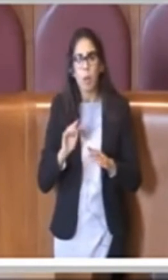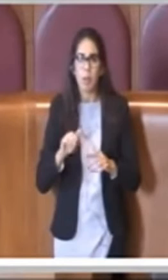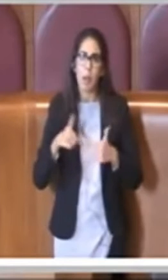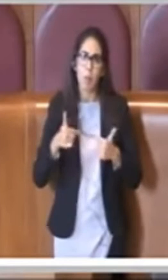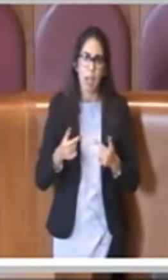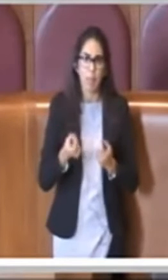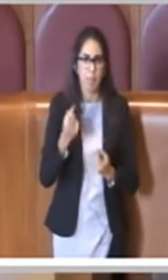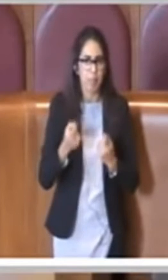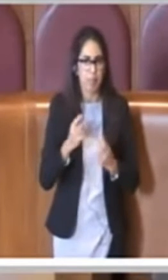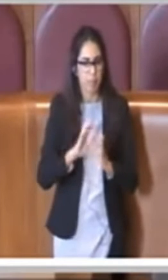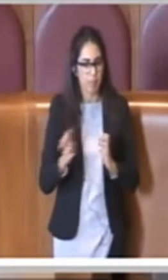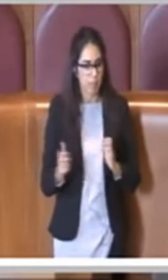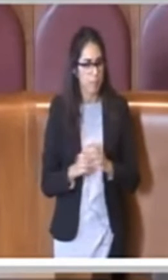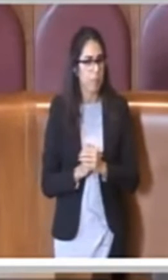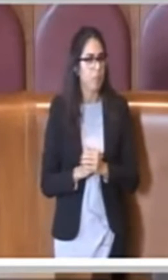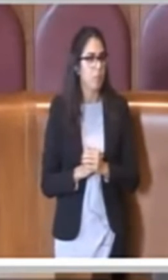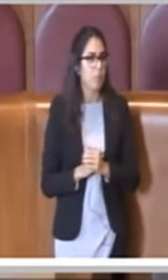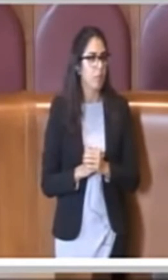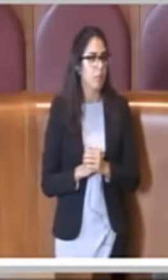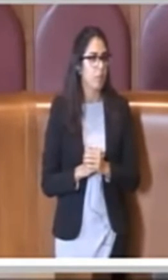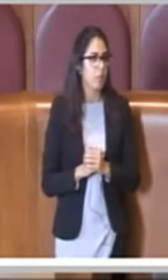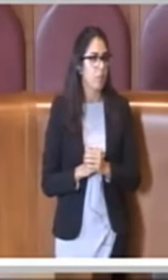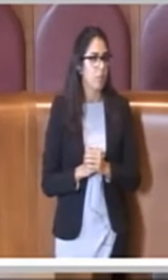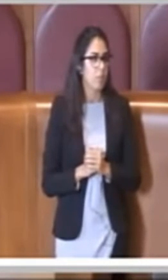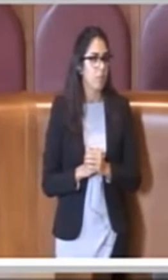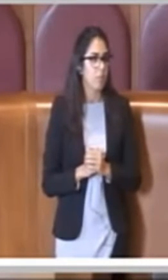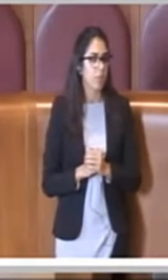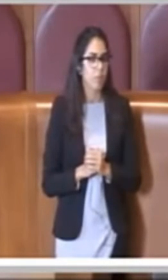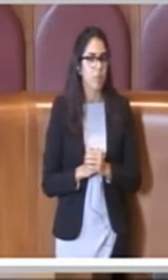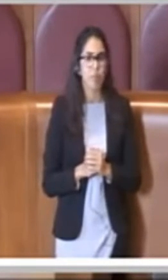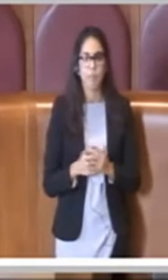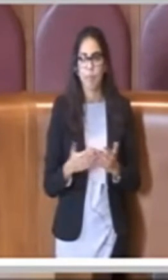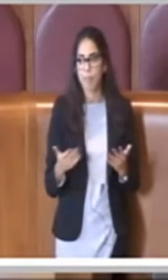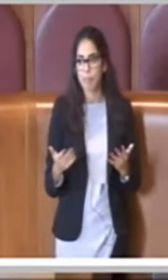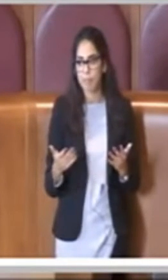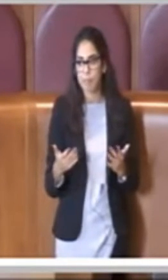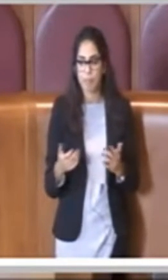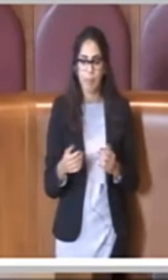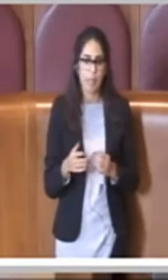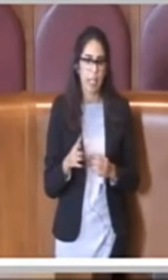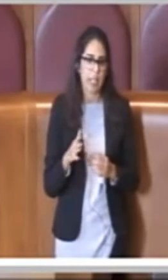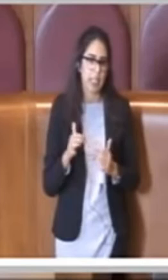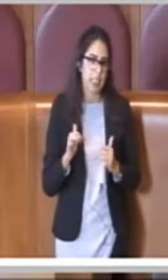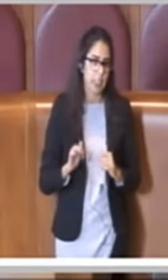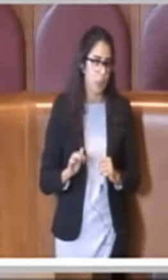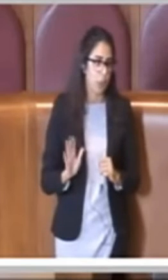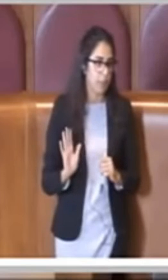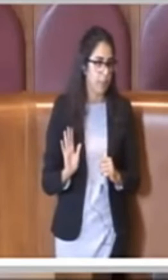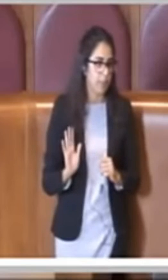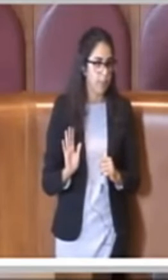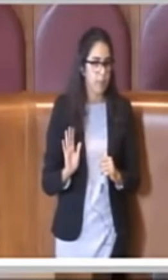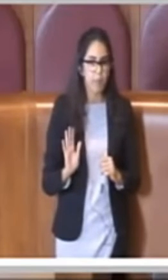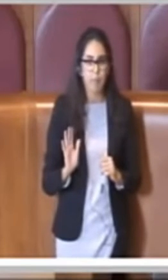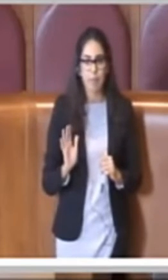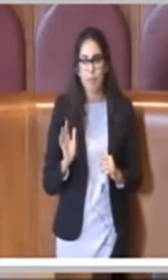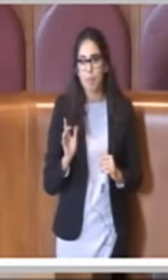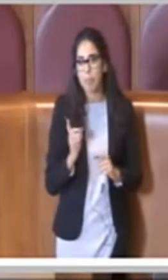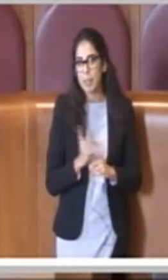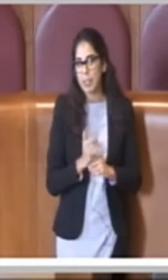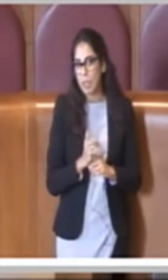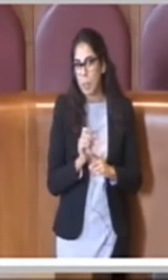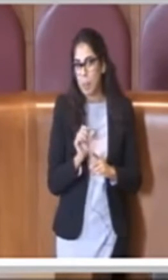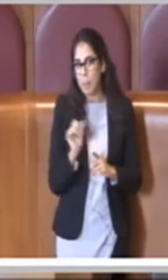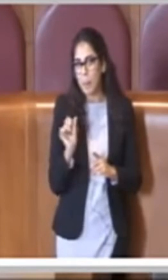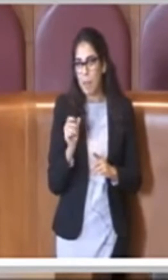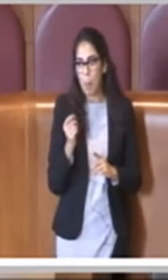Allora, insomma, voglio dire, signori, fatevi un attimo prima